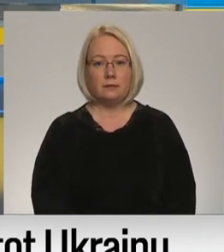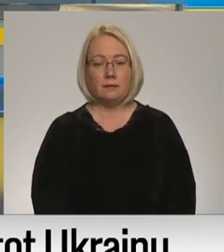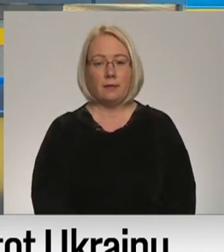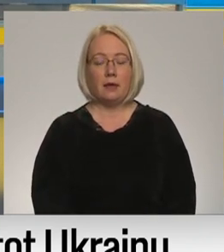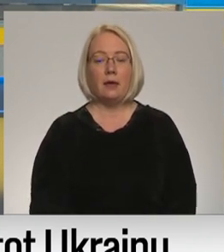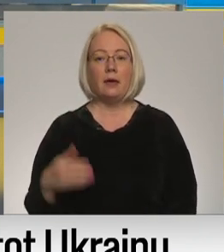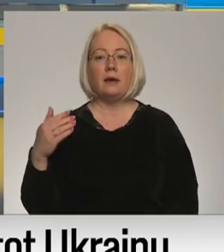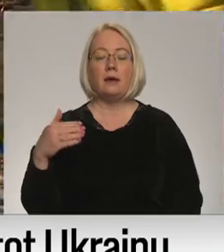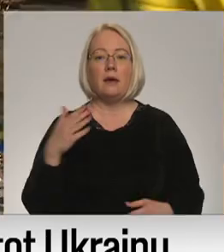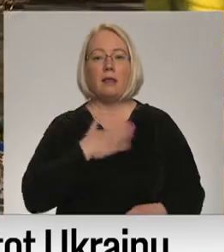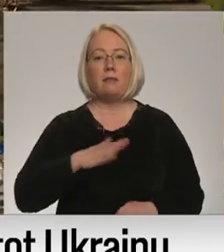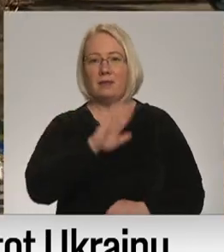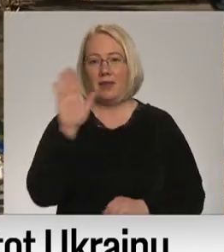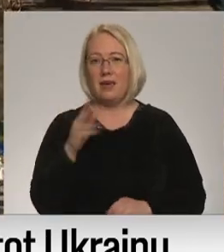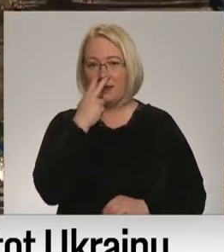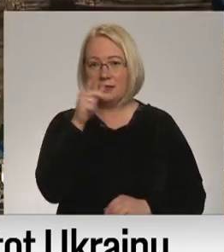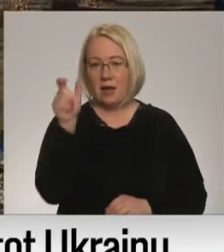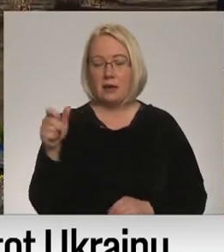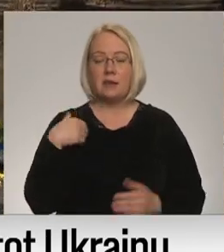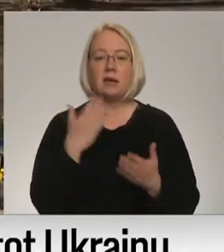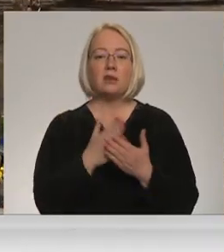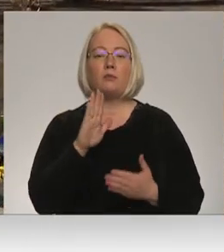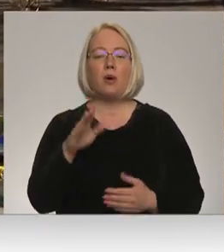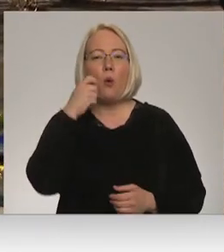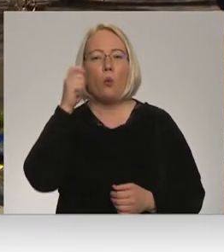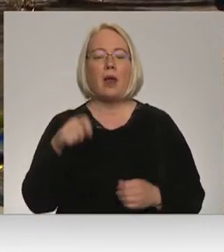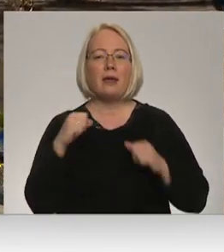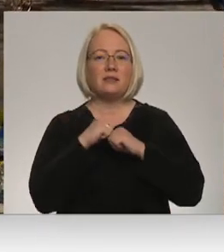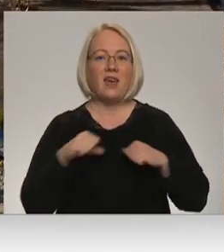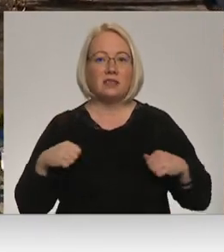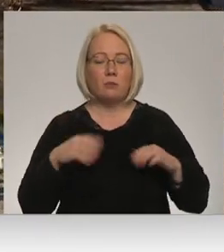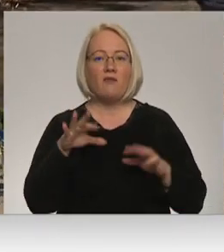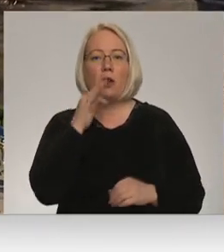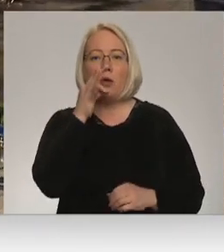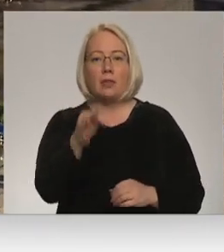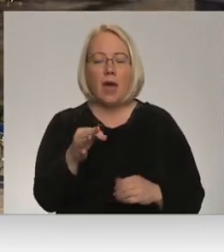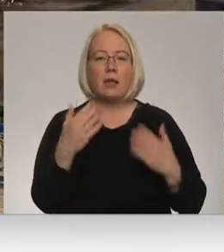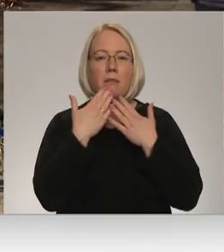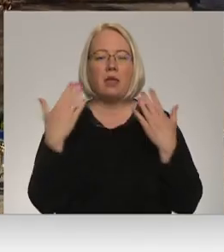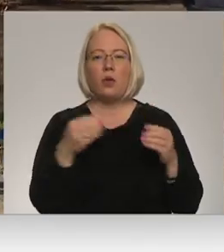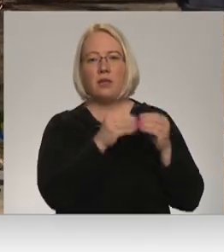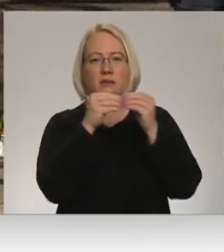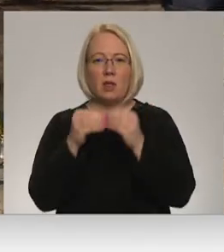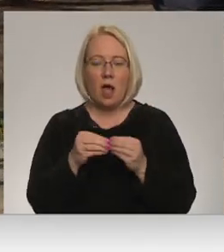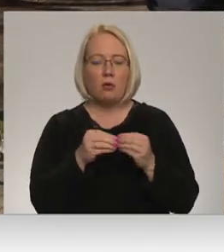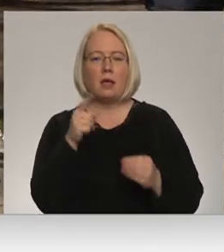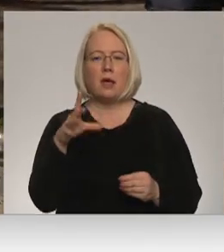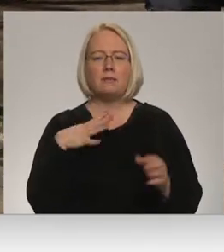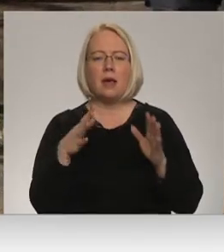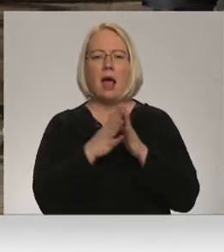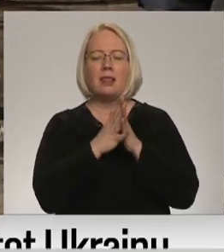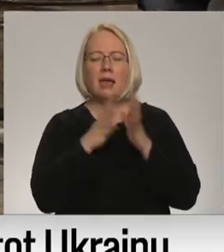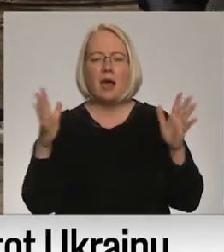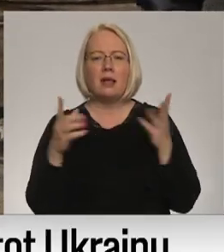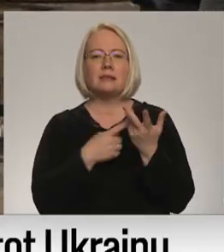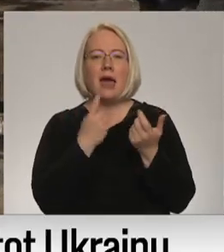Sveicināt Anda, labdien skatītāji. Jā, es šobrīd atrodos pie Ukrainas vēstniecības un droši var teikt, ka pēdējo vismaz 10 gadu laikā šī bija lielākā skaitliska